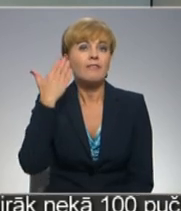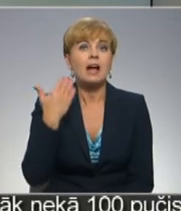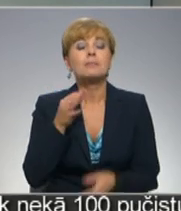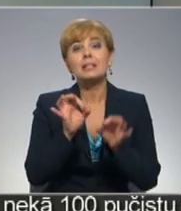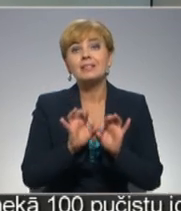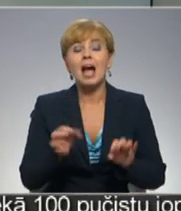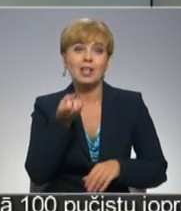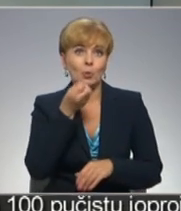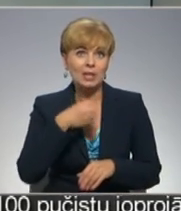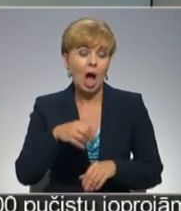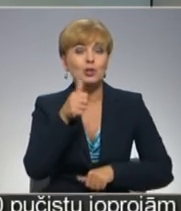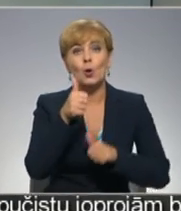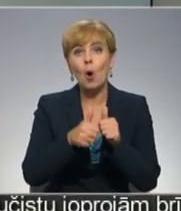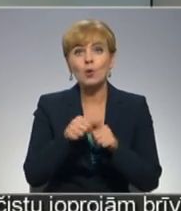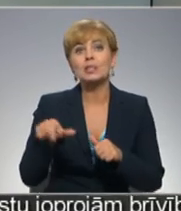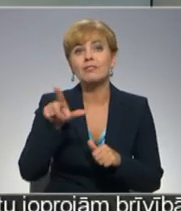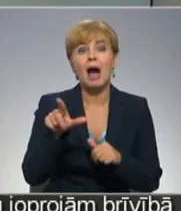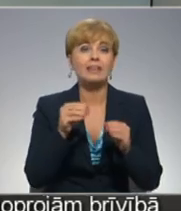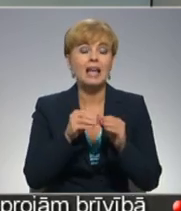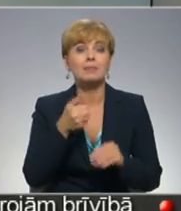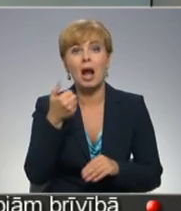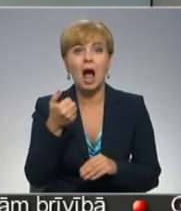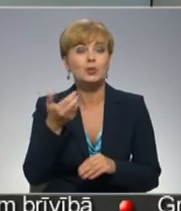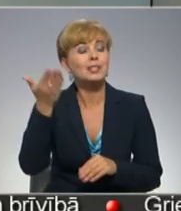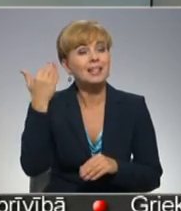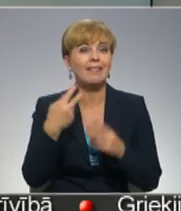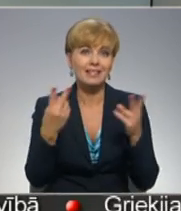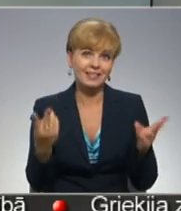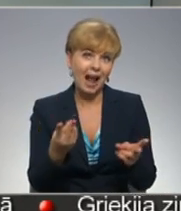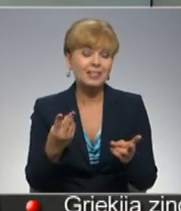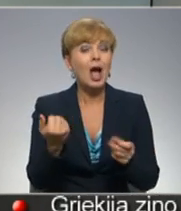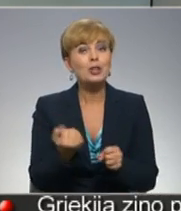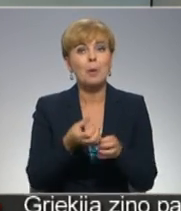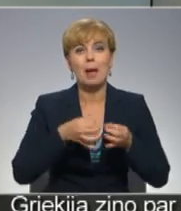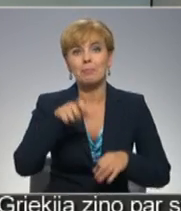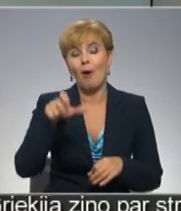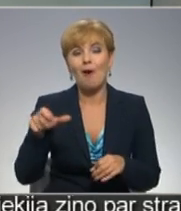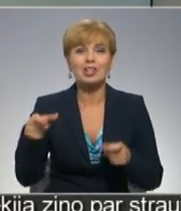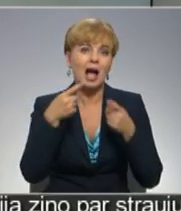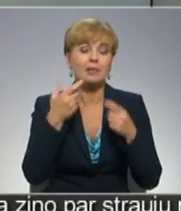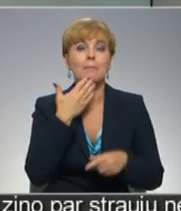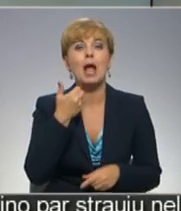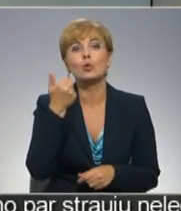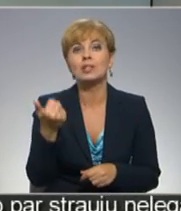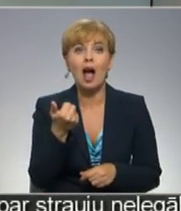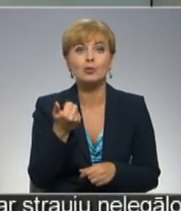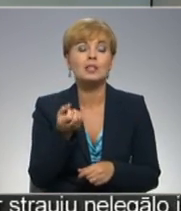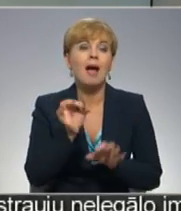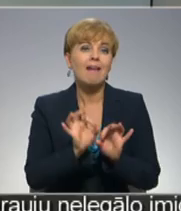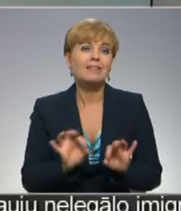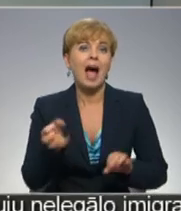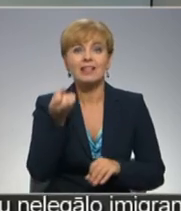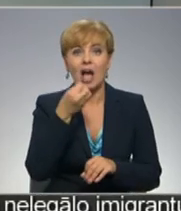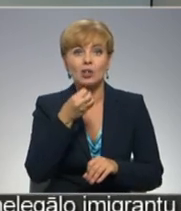Ventspils skaistāko dārzu konkursam ir vairāk nekā 10 gadu senas tradīcijas, tomēr profesionāļi atzīst, ka tieši pēdējos gados daidārziem